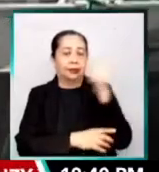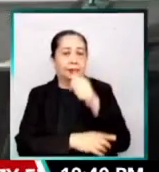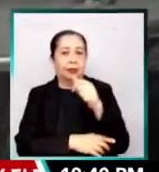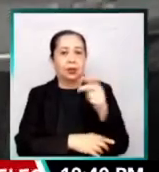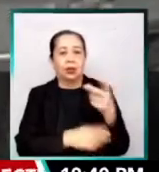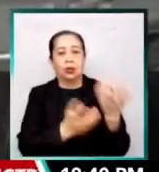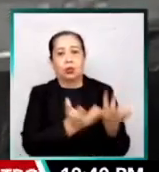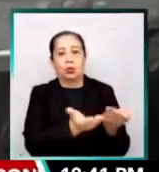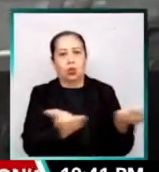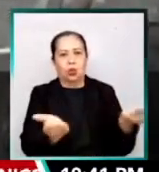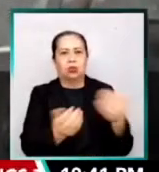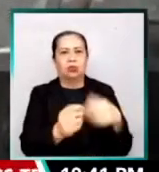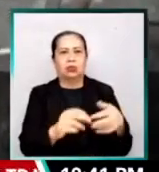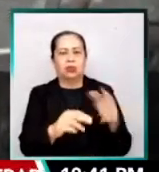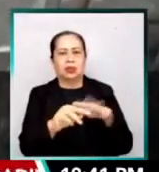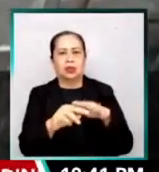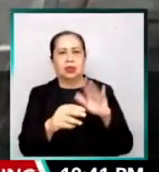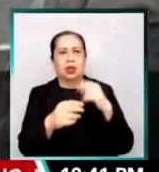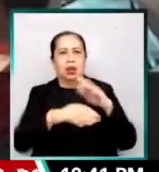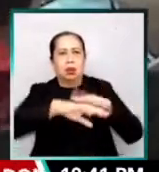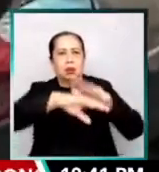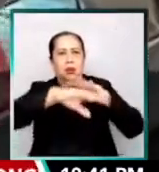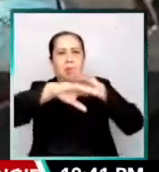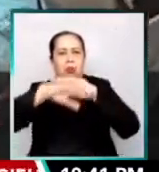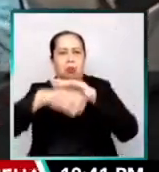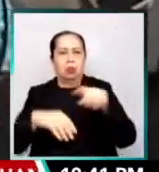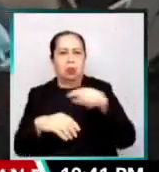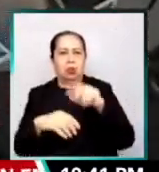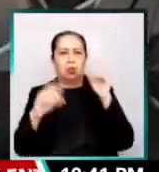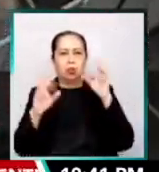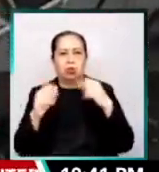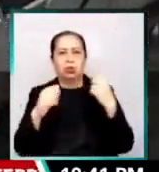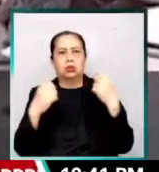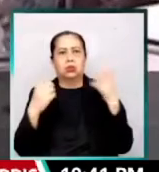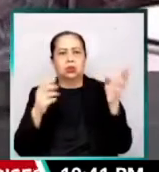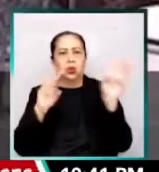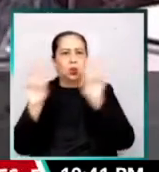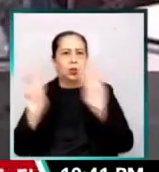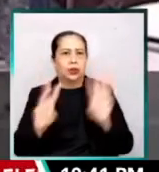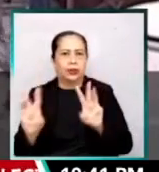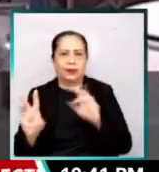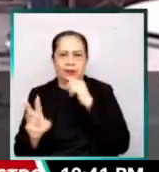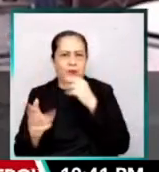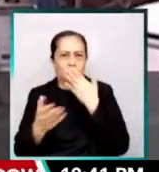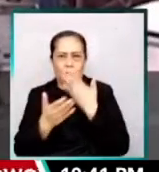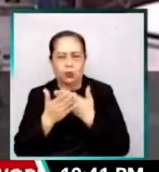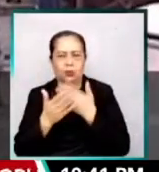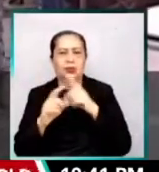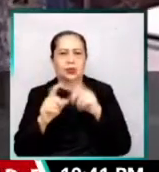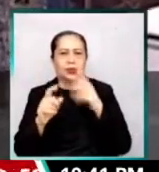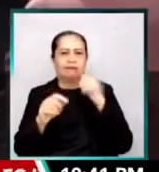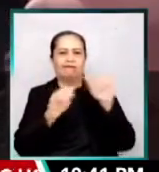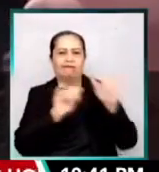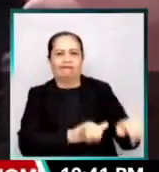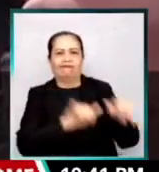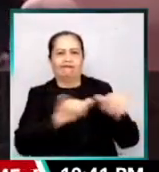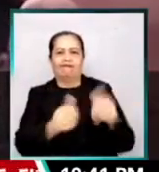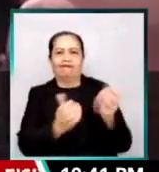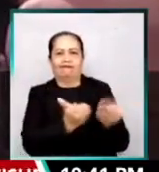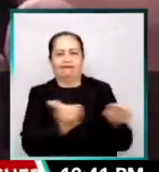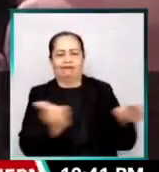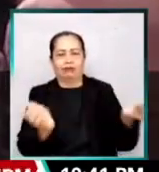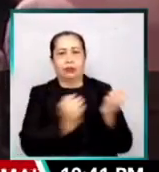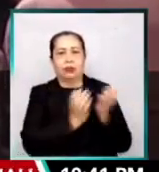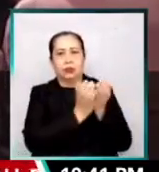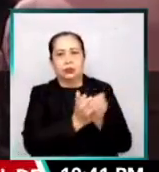nagtaas kasi ng gale warning sa iba't ibang lugar dahil sa lagay ng panahon, kaya hindi pinalayag ang mga barko. Sa ngayon, tuloy na ang